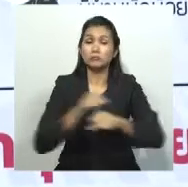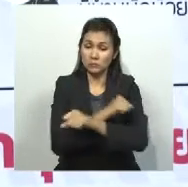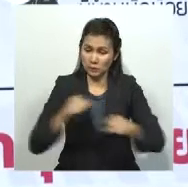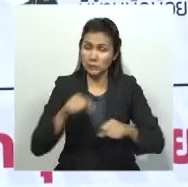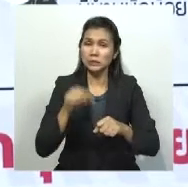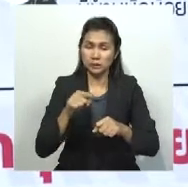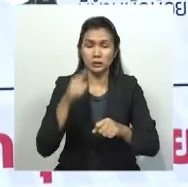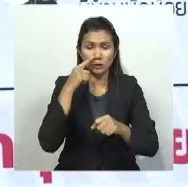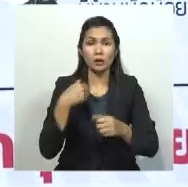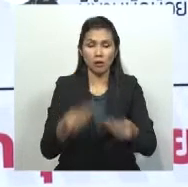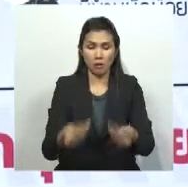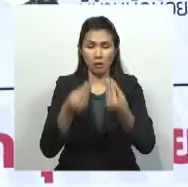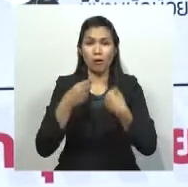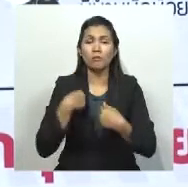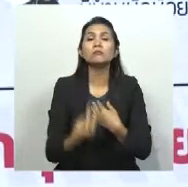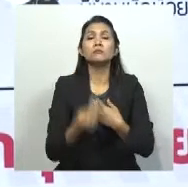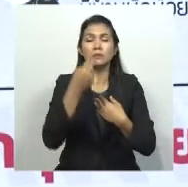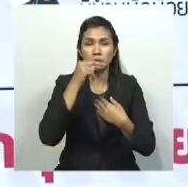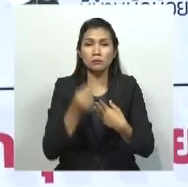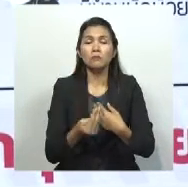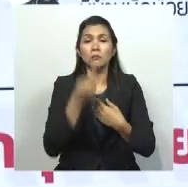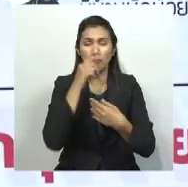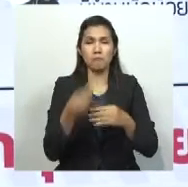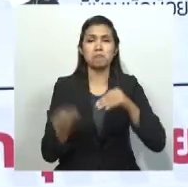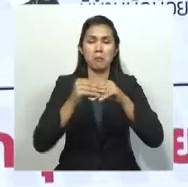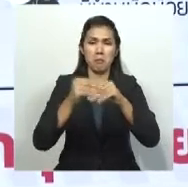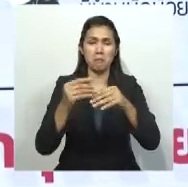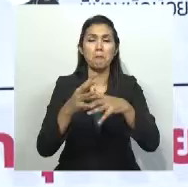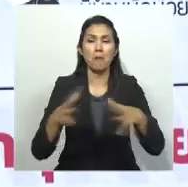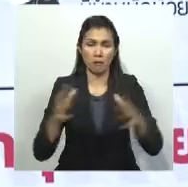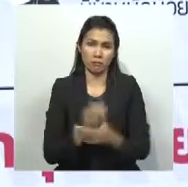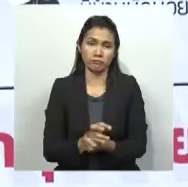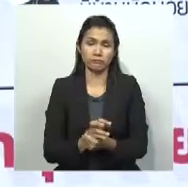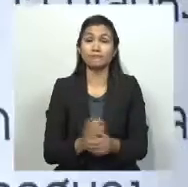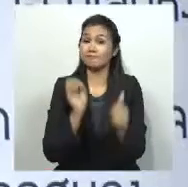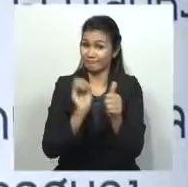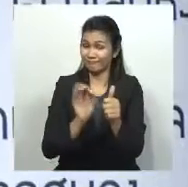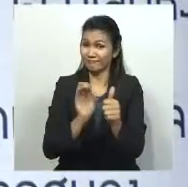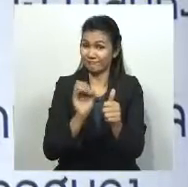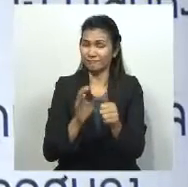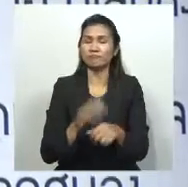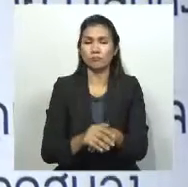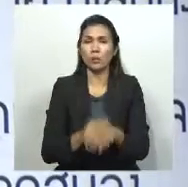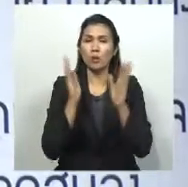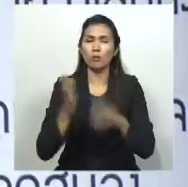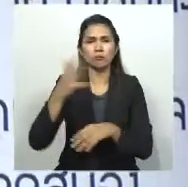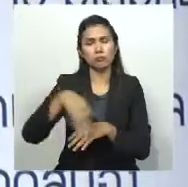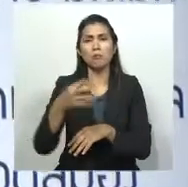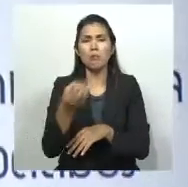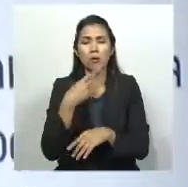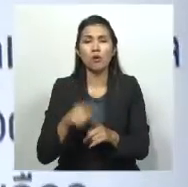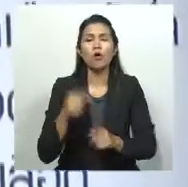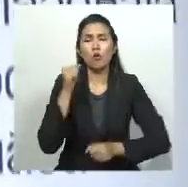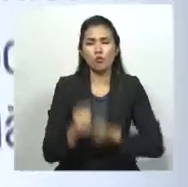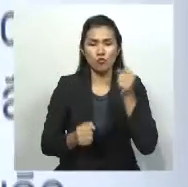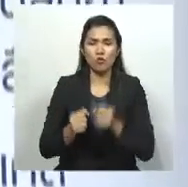ายเนี่ยจะทำให้เราจะต้องใช้อากาศมากกว่าปกติค่ะ ก็ต้องแนะนำกันนะคะหลายคนเนี่ยบอกว่าเวลาวิ่